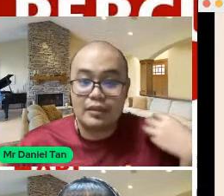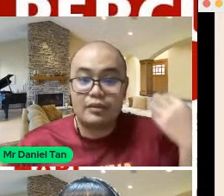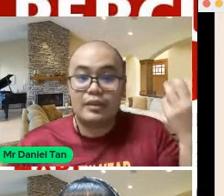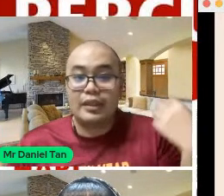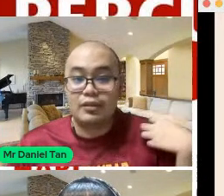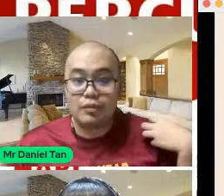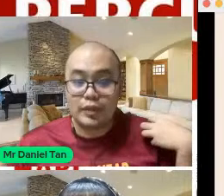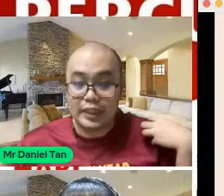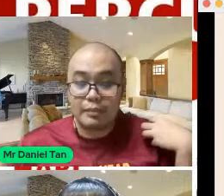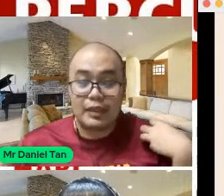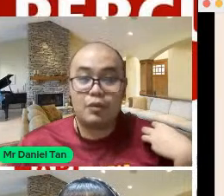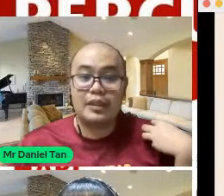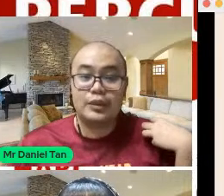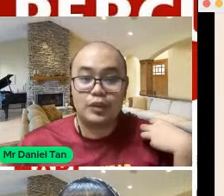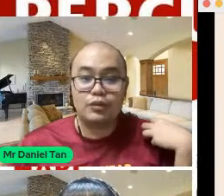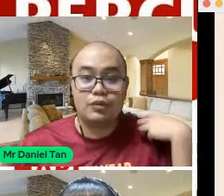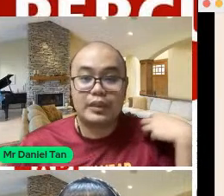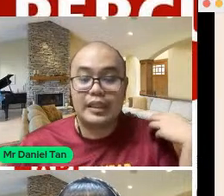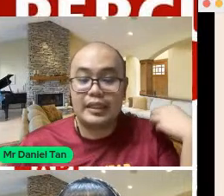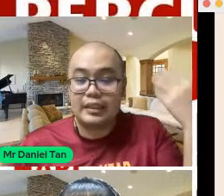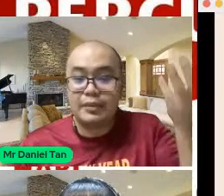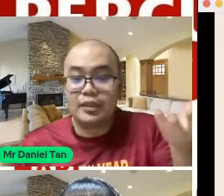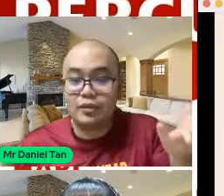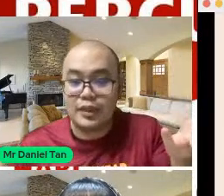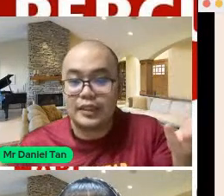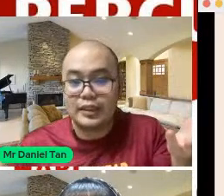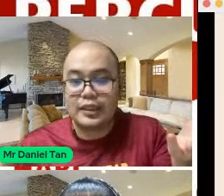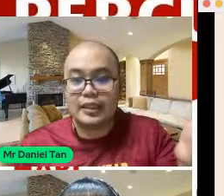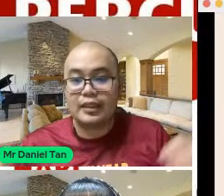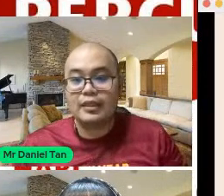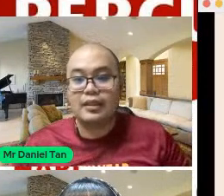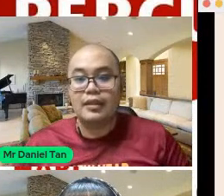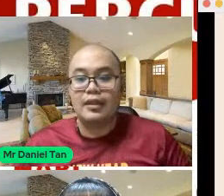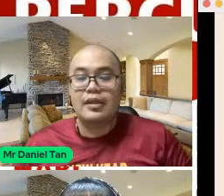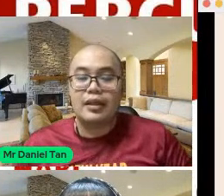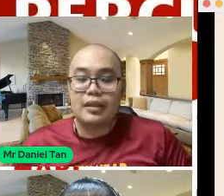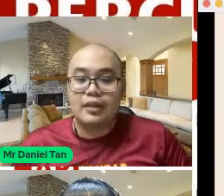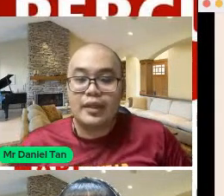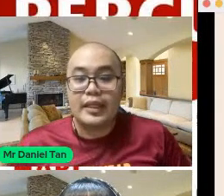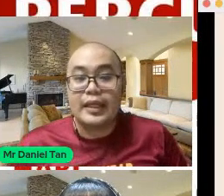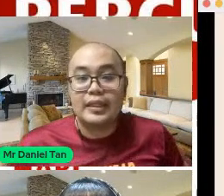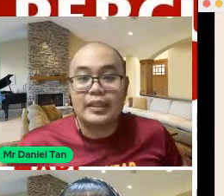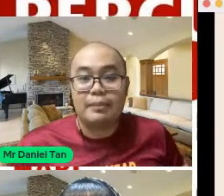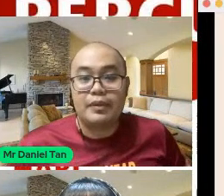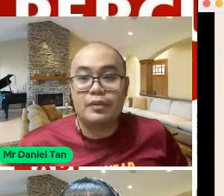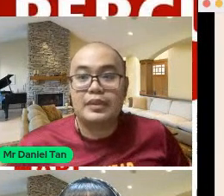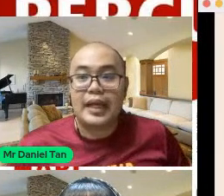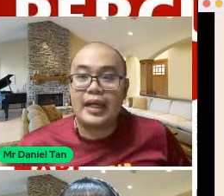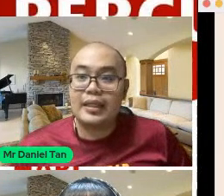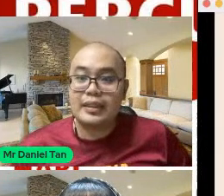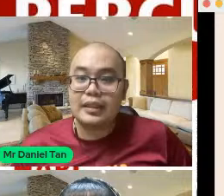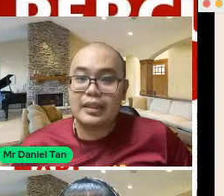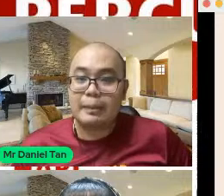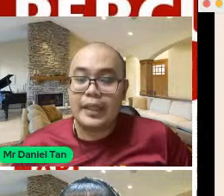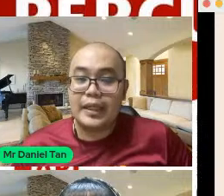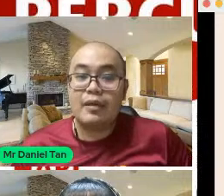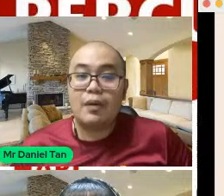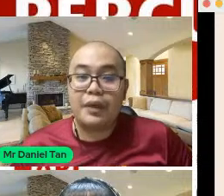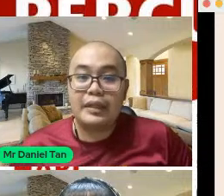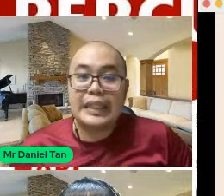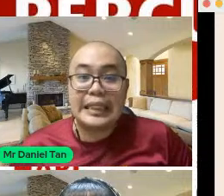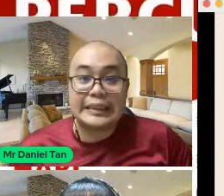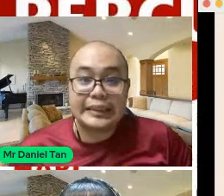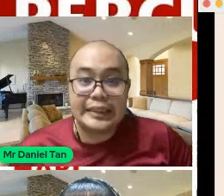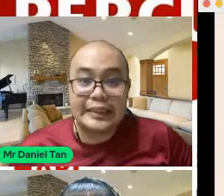dan juga netbook kita melakukan sesuatu itu adalah demi Tuhan kita hai oke dan kita perlu taat kepada